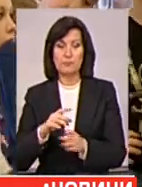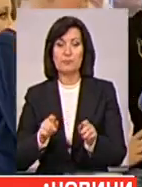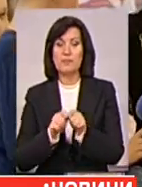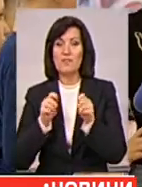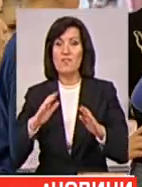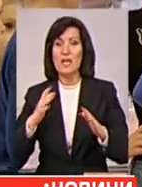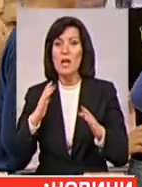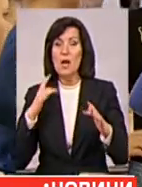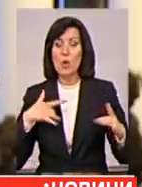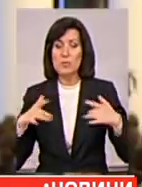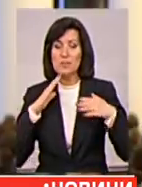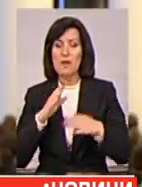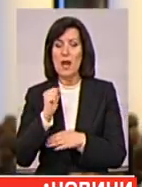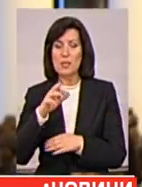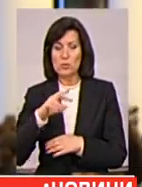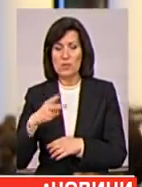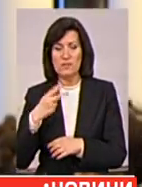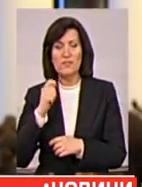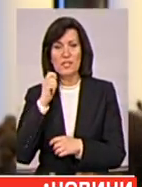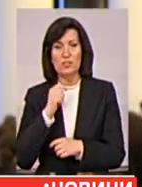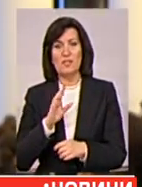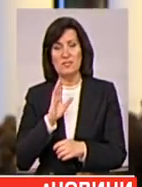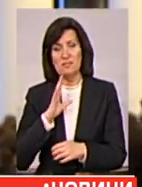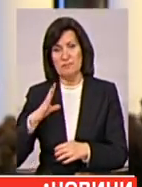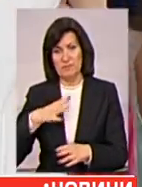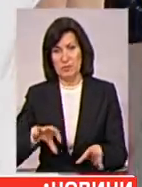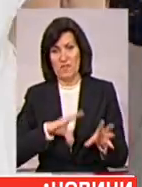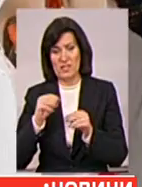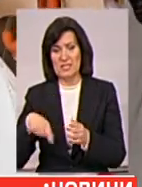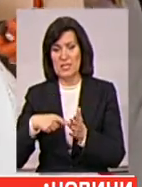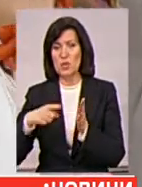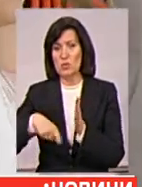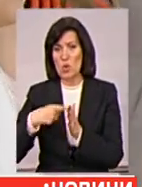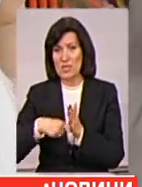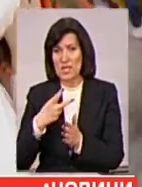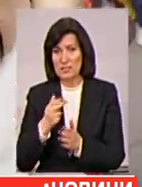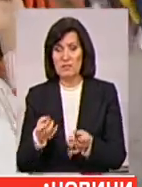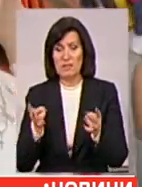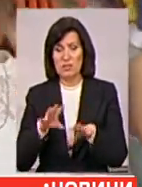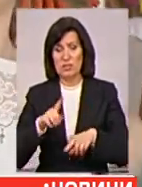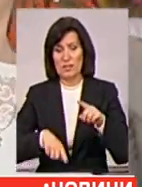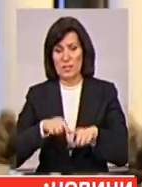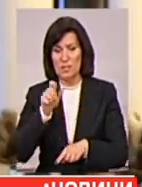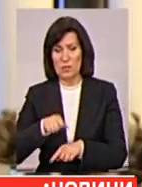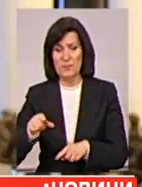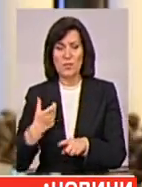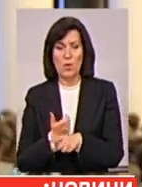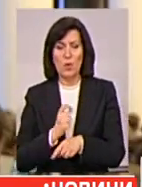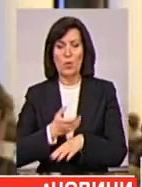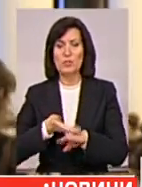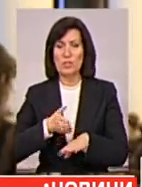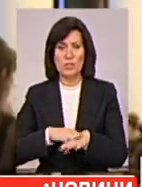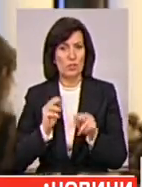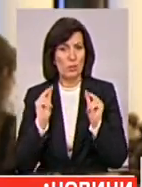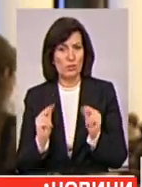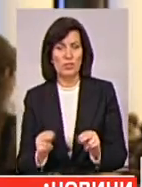«Соль». 22-річна дівчина теж змушена була виїхати з рідного Донецька. Там залишилися рідні люди. Це дуже тяжко,